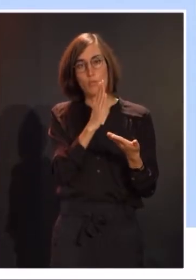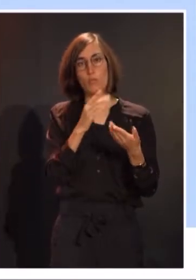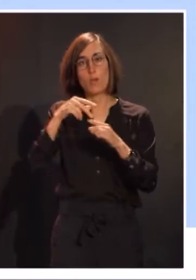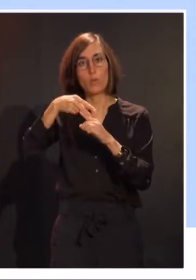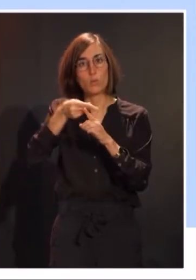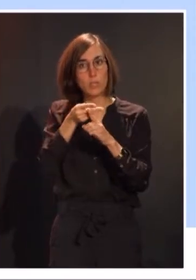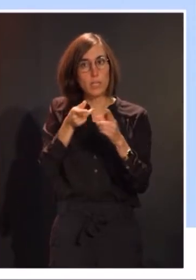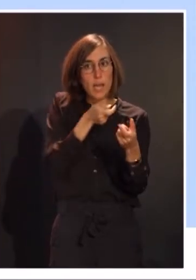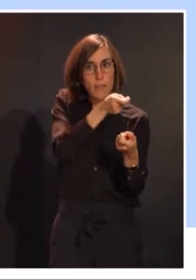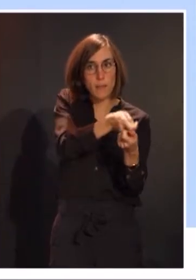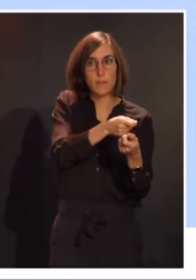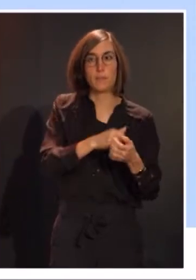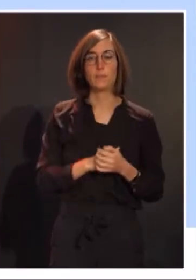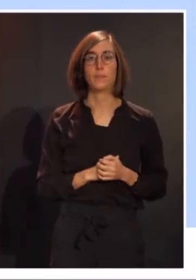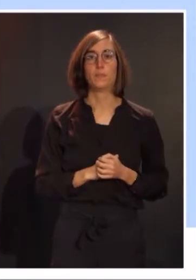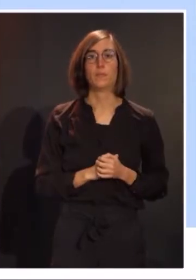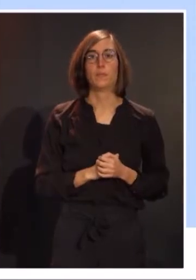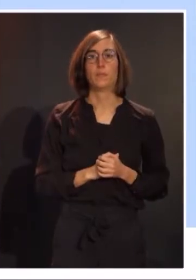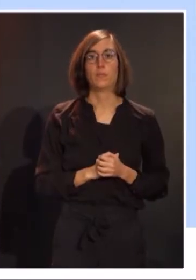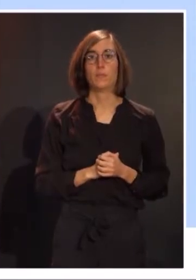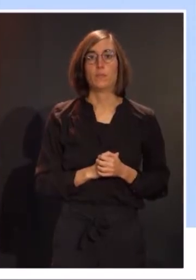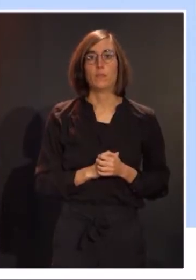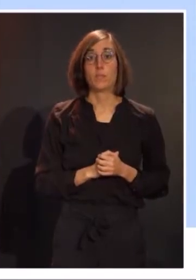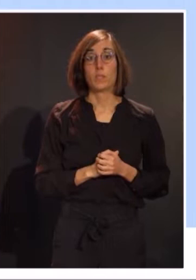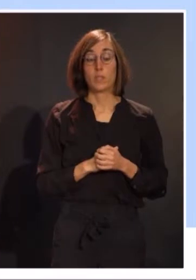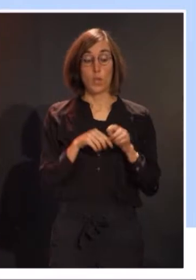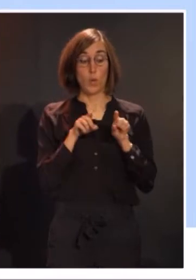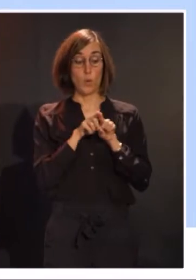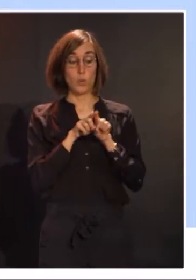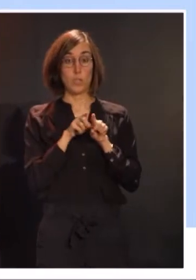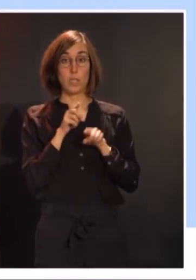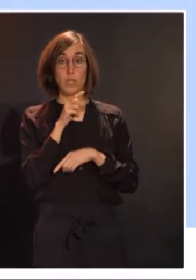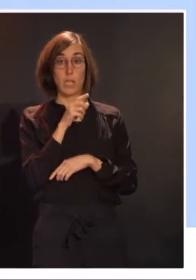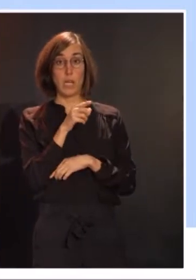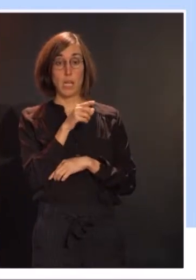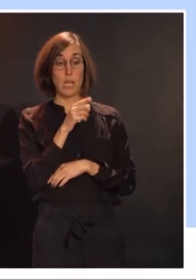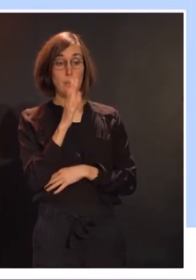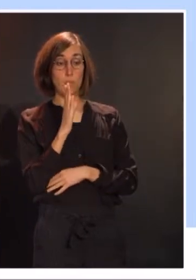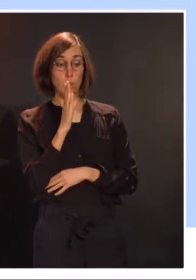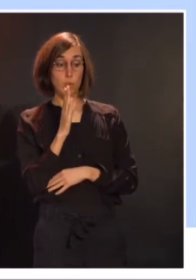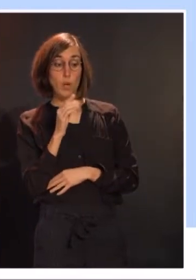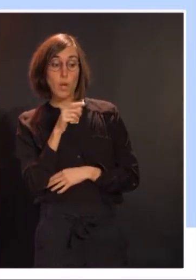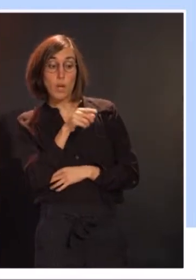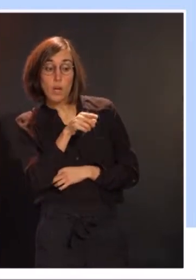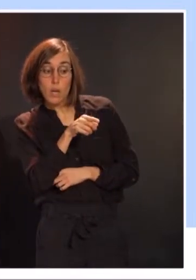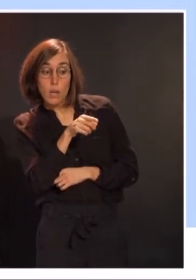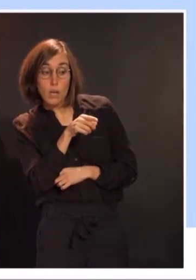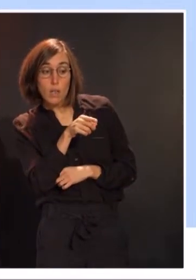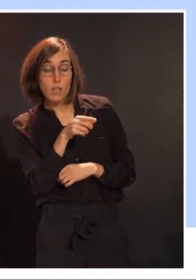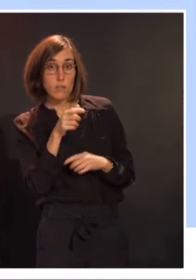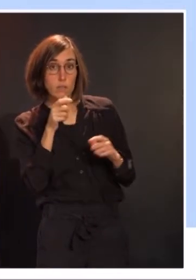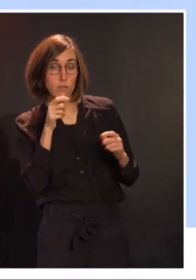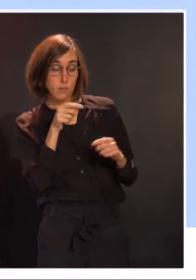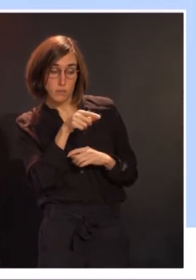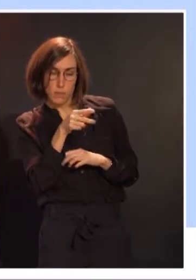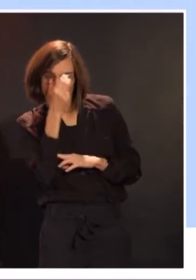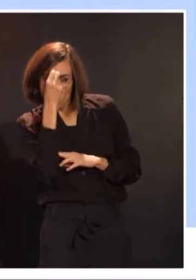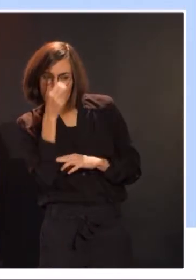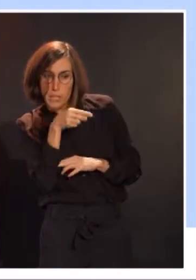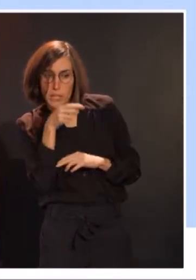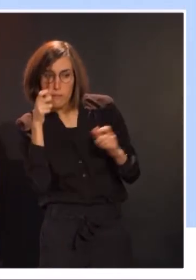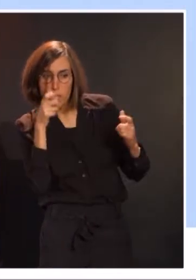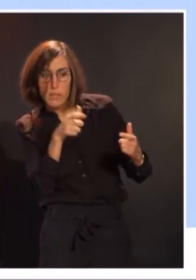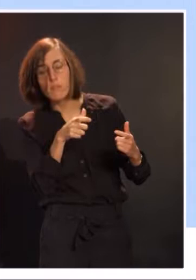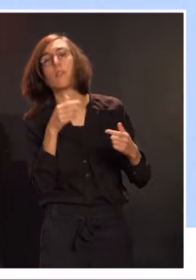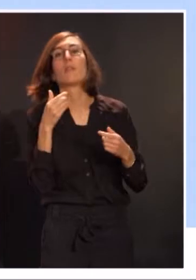Les autres adaptations, il y avait besoin quand même que l'enseignant vérifie sa compréhension, notamment lors de la lecture de textes qui peuvent être un